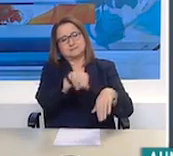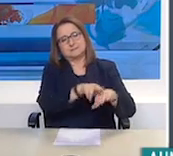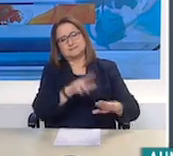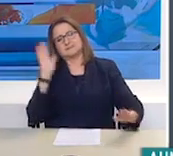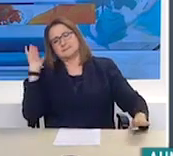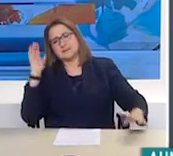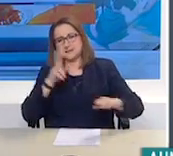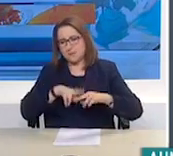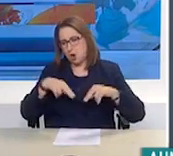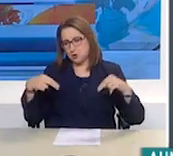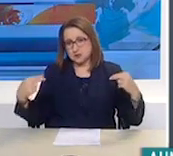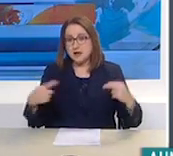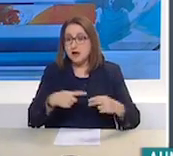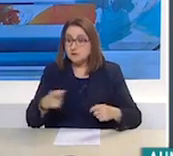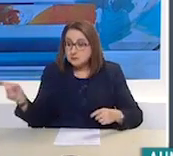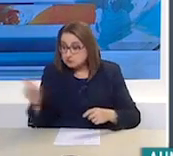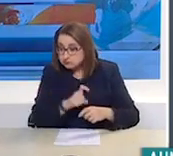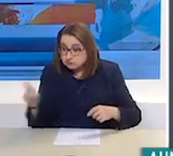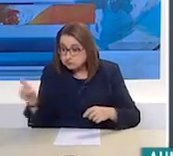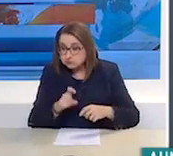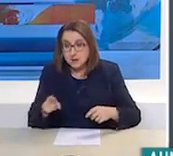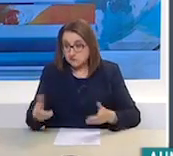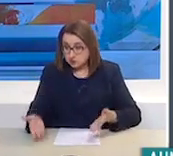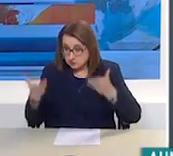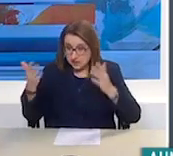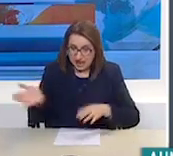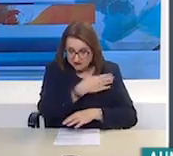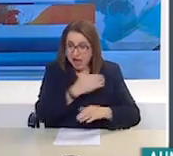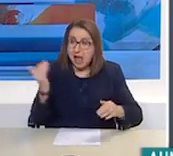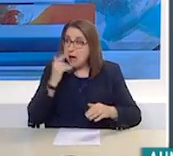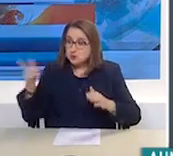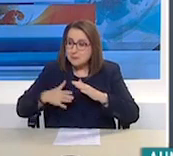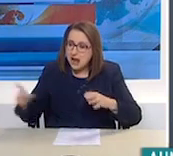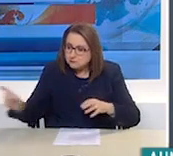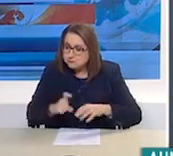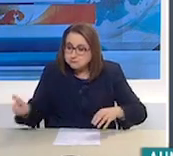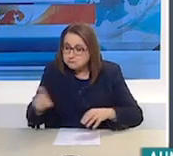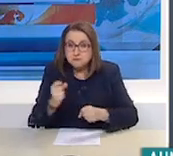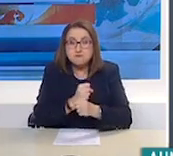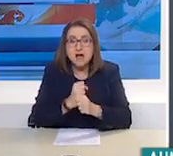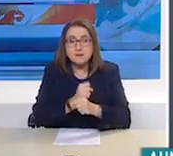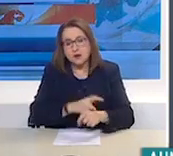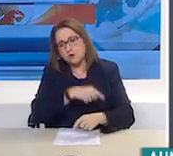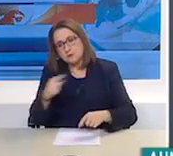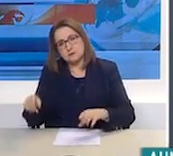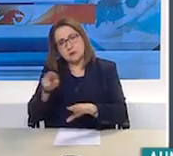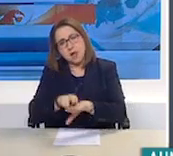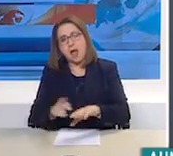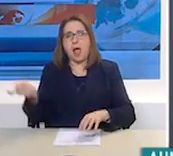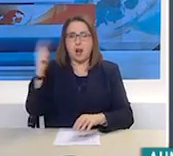από κάθε λουζόμενο στον επόμενο. Και επίσης το άλλο που θυμάμαι, που είχαμε συζητήσει, ήταν το